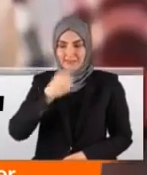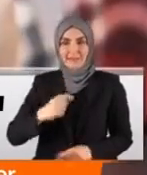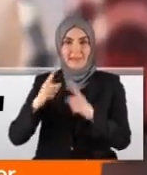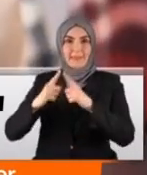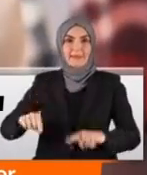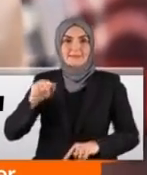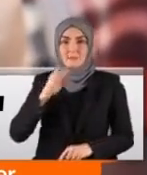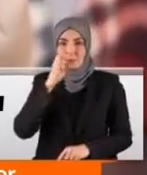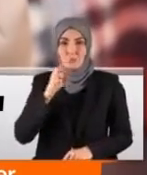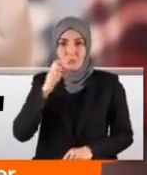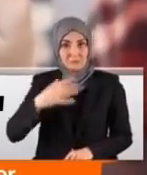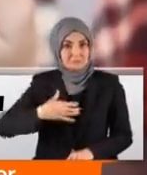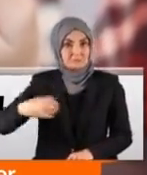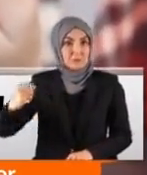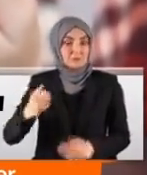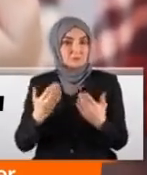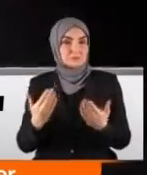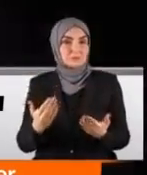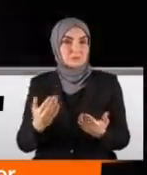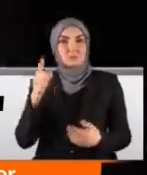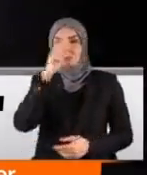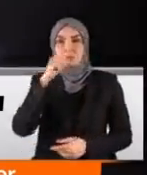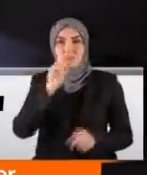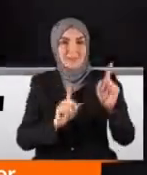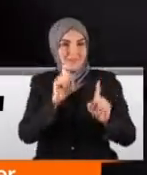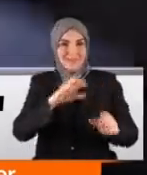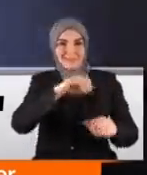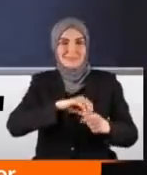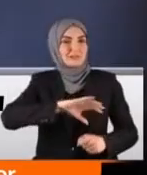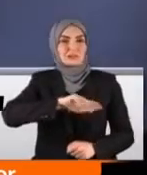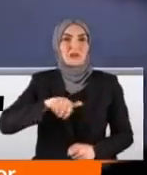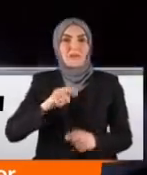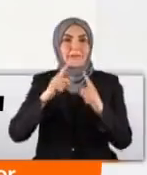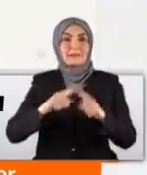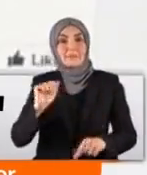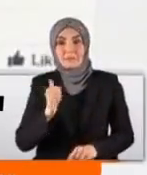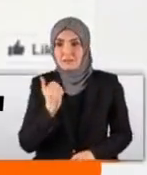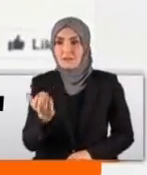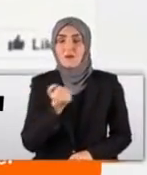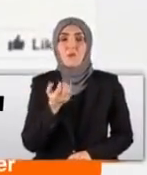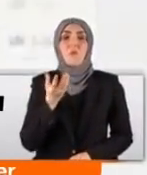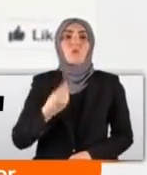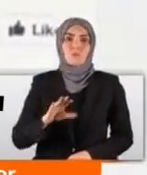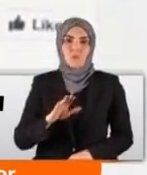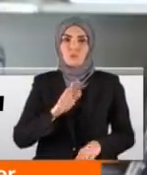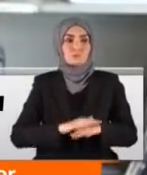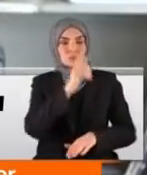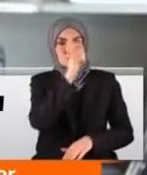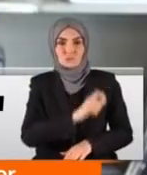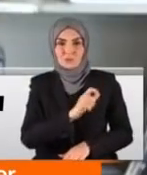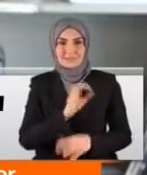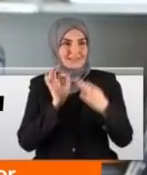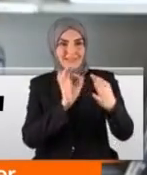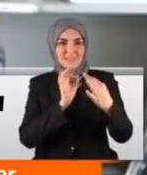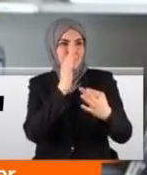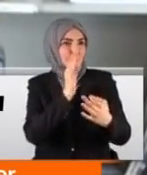geçmesi. Çünkü sanal yolla çalınan hesaplar geri alınamadığı gibi kullanıcılar karşılarında bir muhatap da bulamıyor. Maalesef